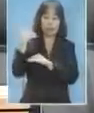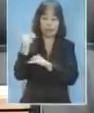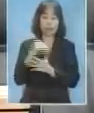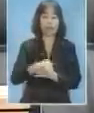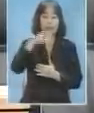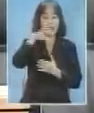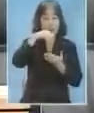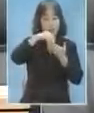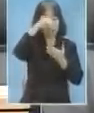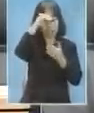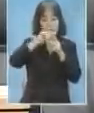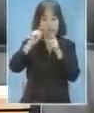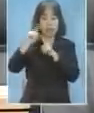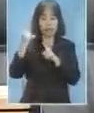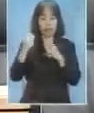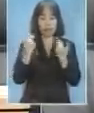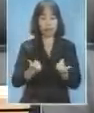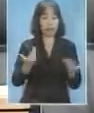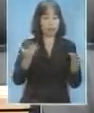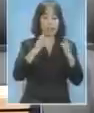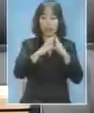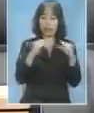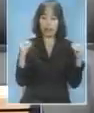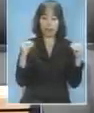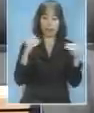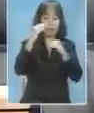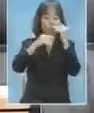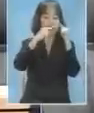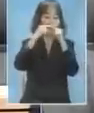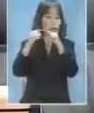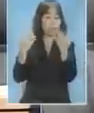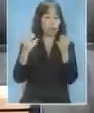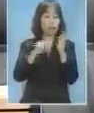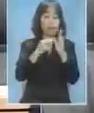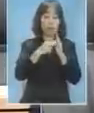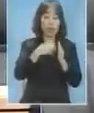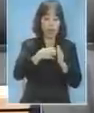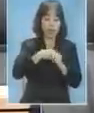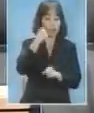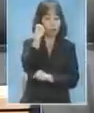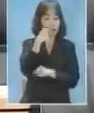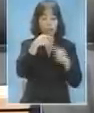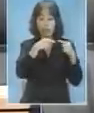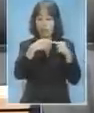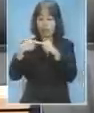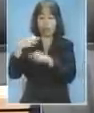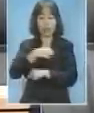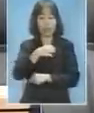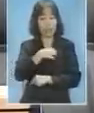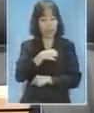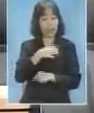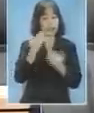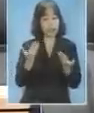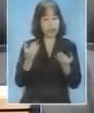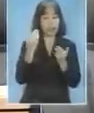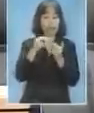การศึกษาในสังกัดวันนี้ไม่ขยับอะไรเลยครับท่านต้องการให้ประเทศนี้ยากจนอย่างนั้นเหรอครับอยากให้คนไทยนั้นมีรายได้ต่